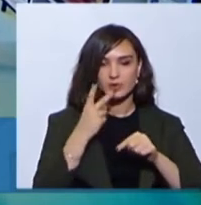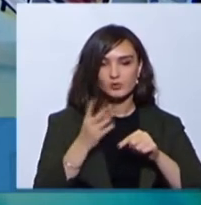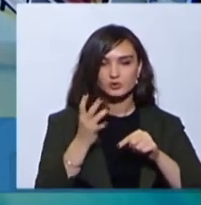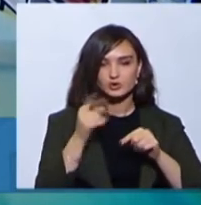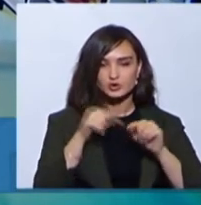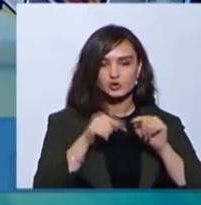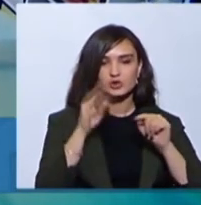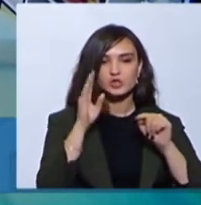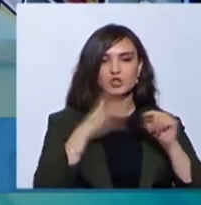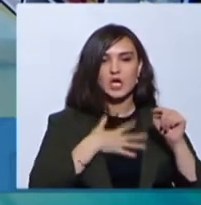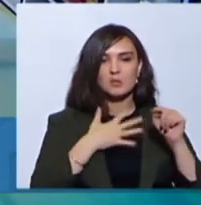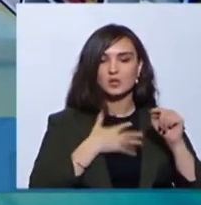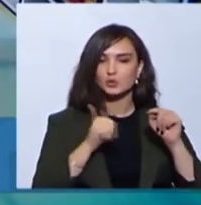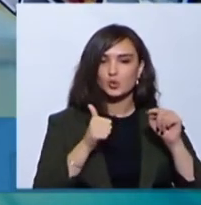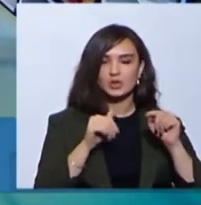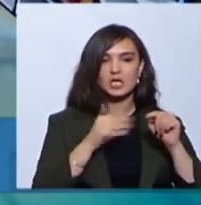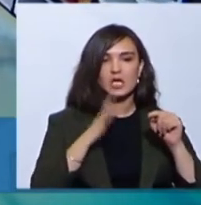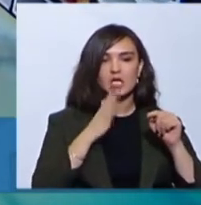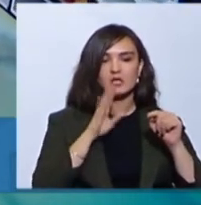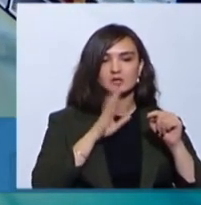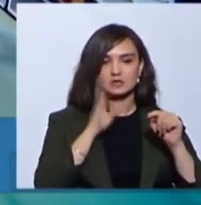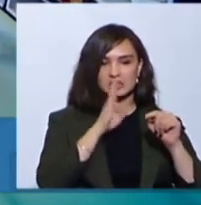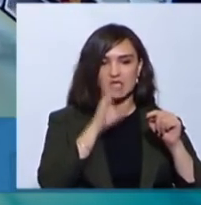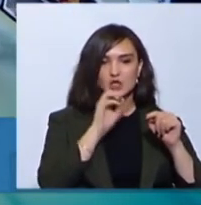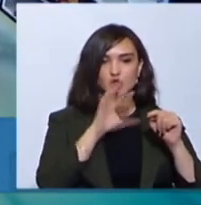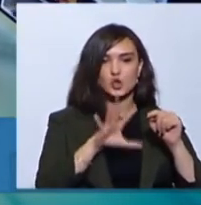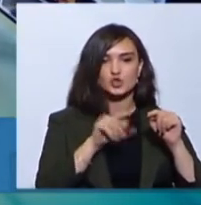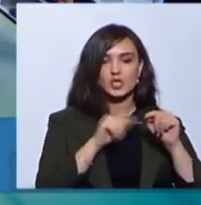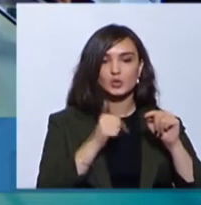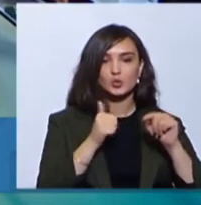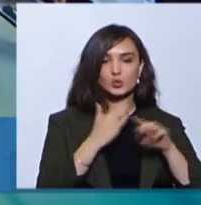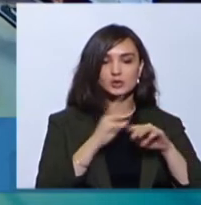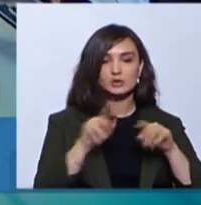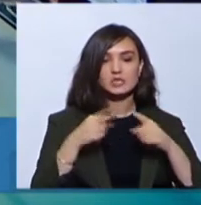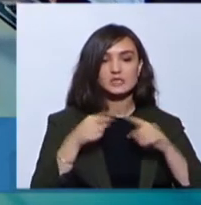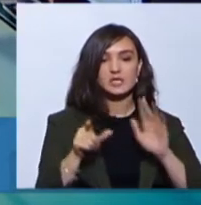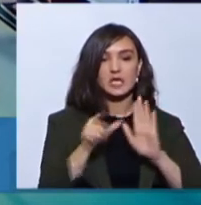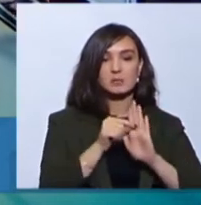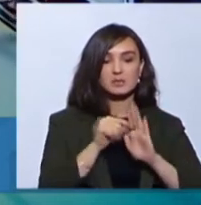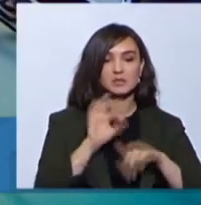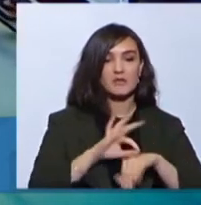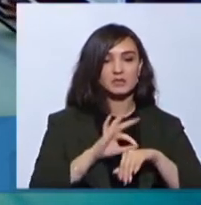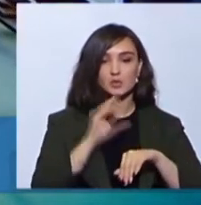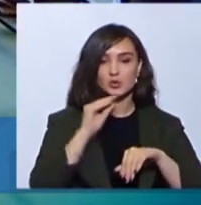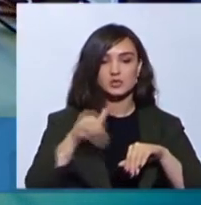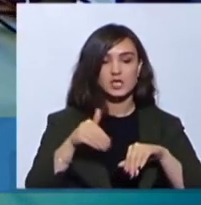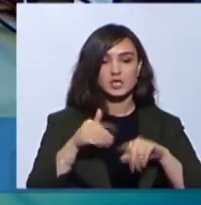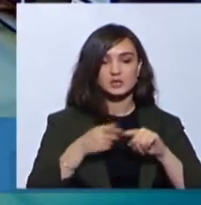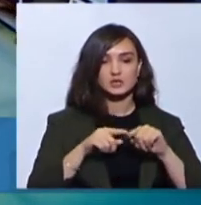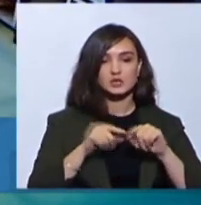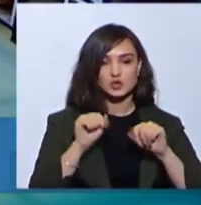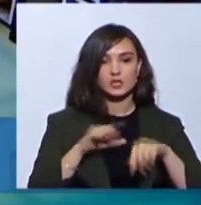სისხლში ჟანგბადის კონცენტრაციას, ნახშირორჟანგის კონცენტრაციას და როდესაც არ არის სხვა თანხლები დაავადება, რომელიც